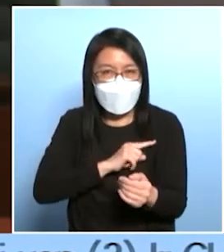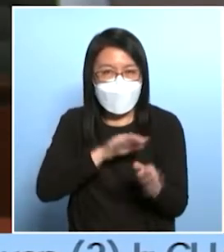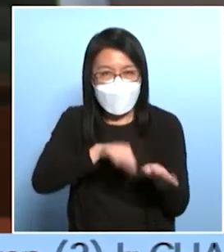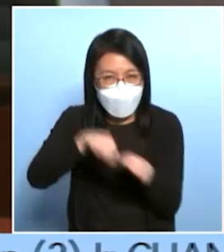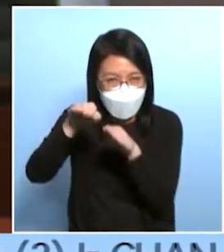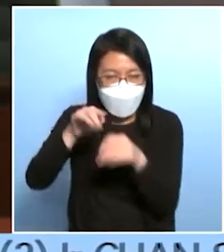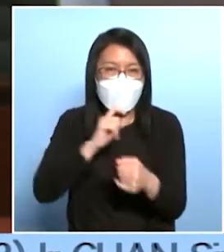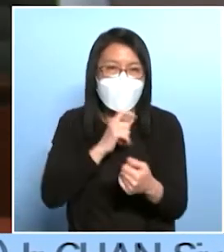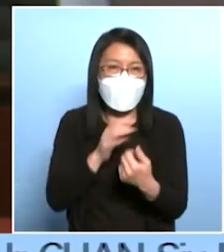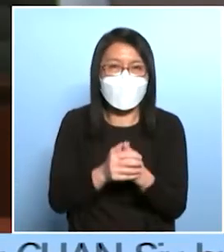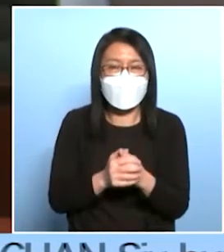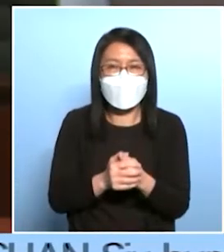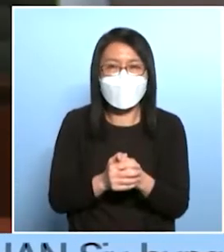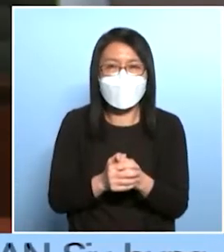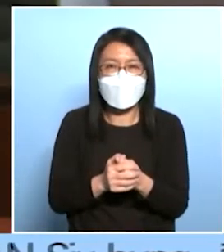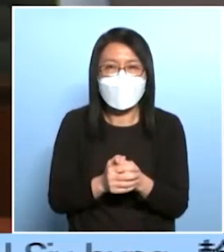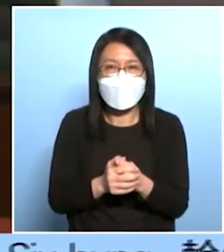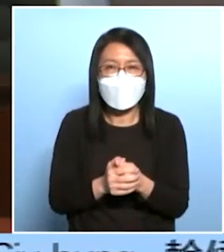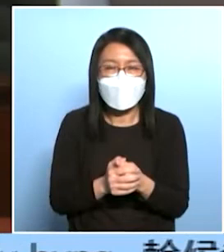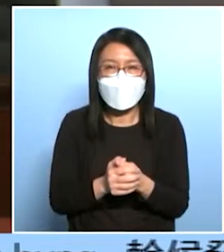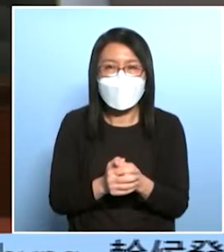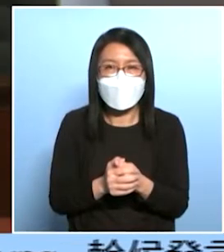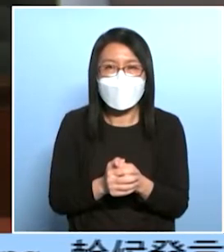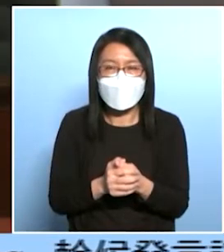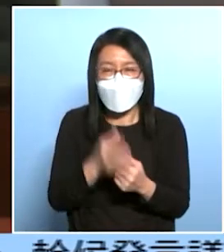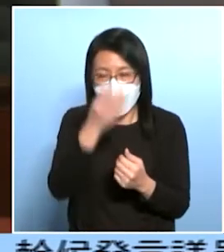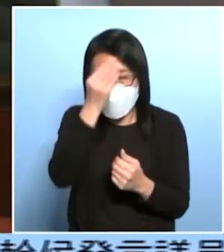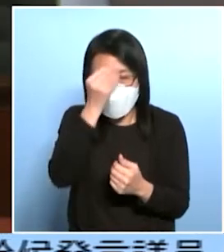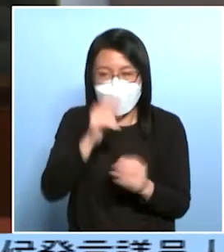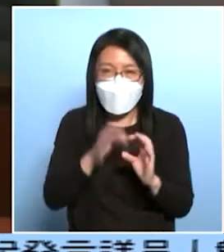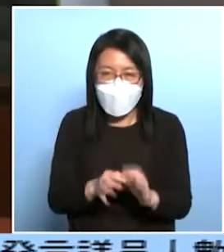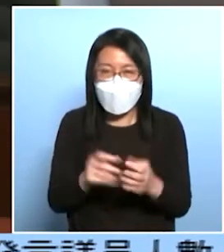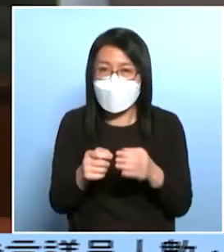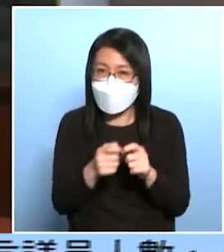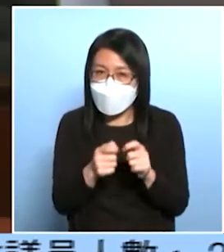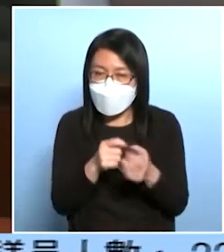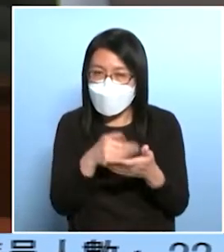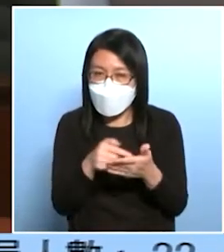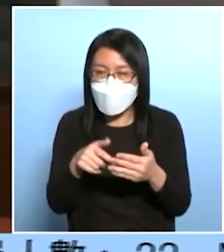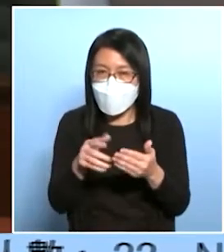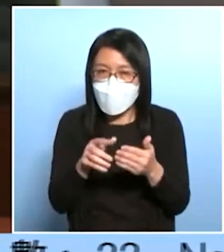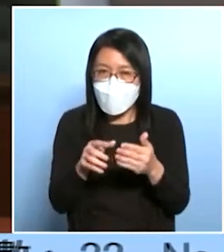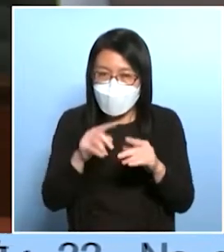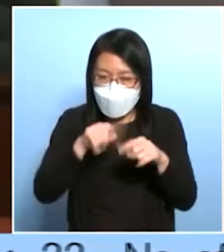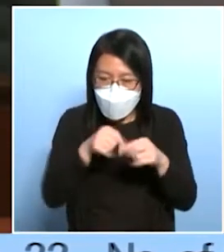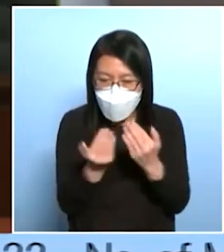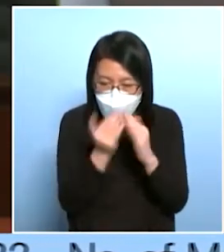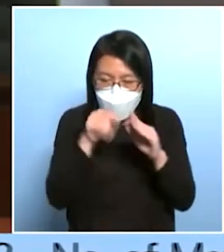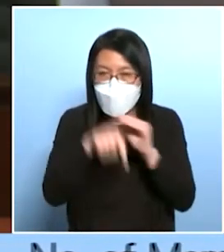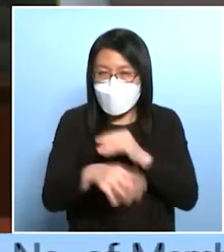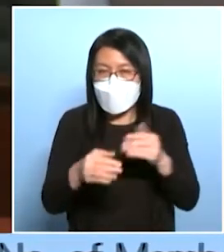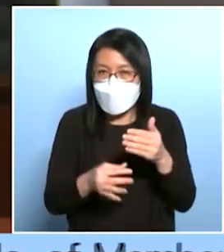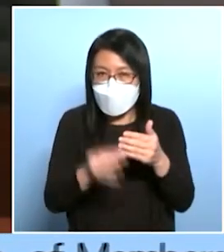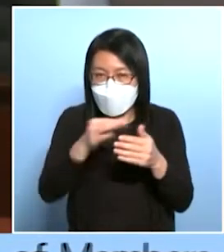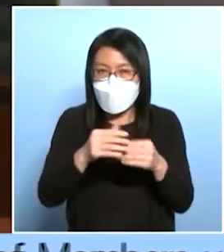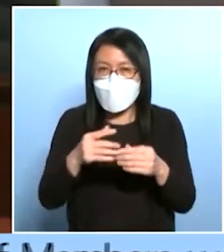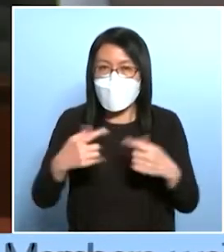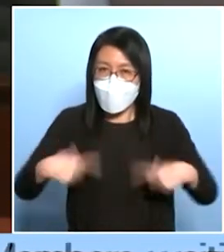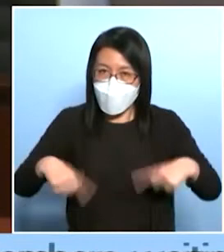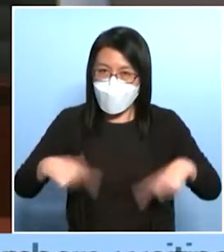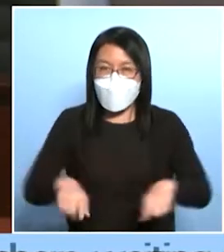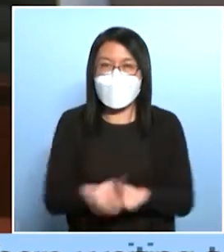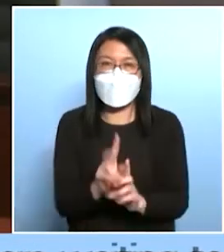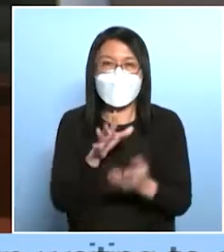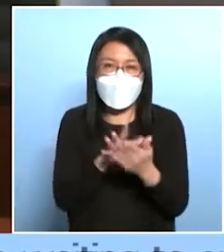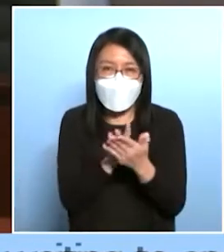這個進修這些的內容，在這些學院的升學的。而譬如好像韓國那樣，他們也有